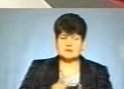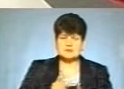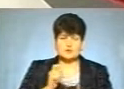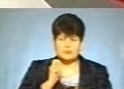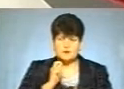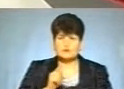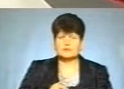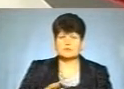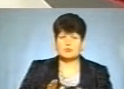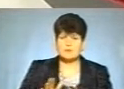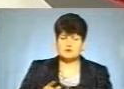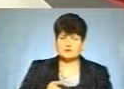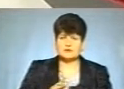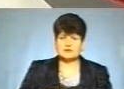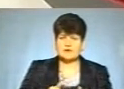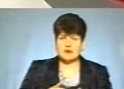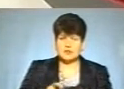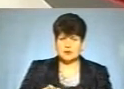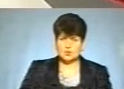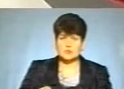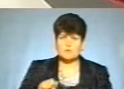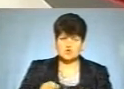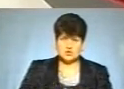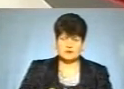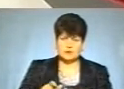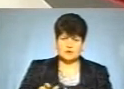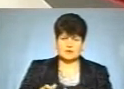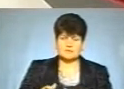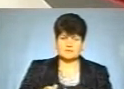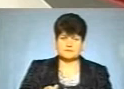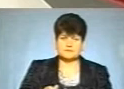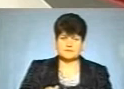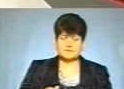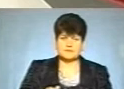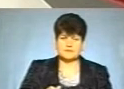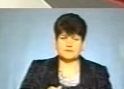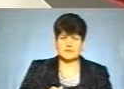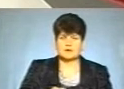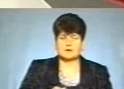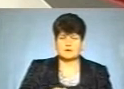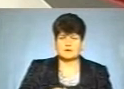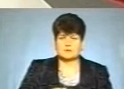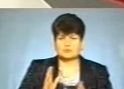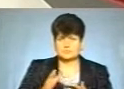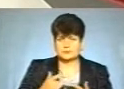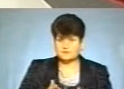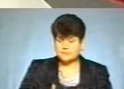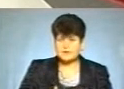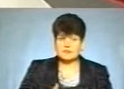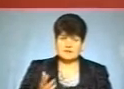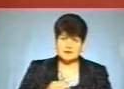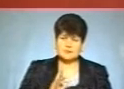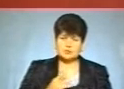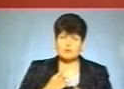вони давали людям можливість менш болісно перенести оце скорочення. Ну, власне, давайте